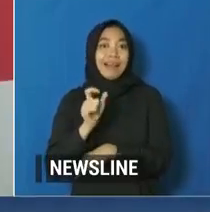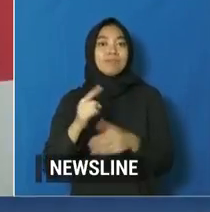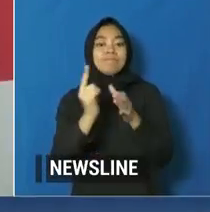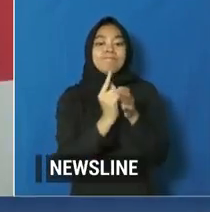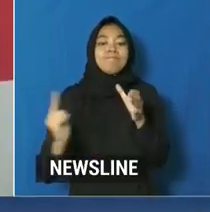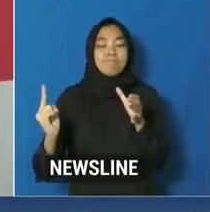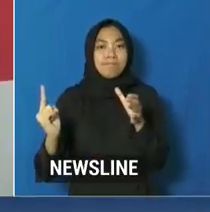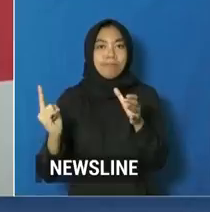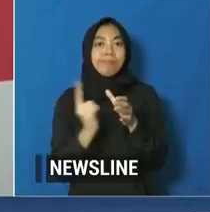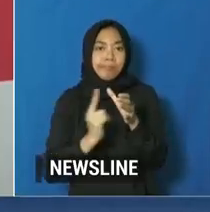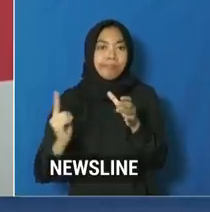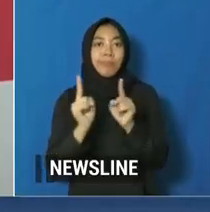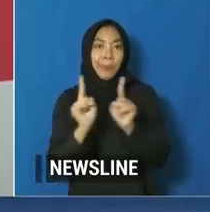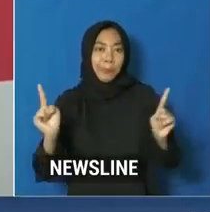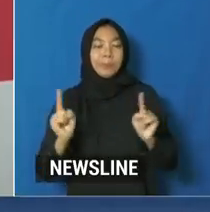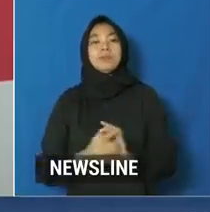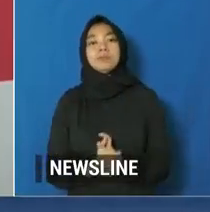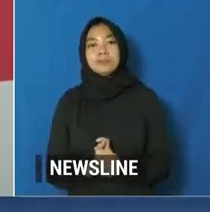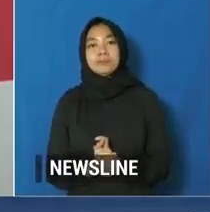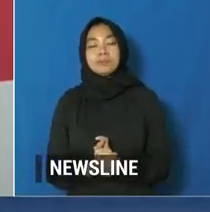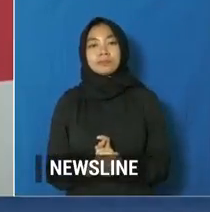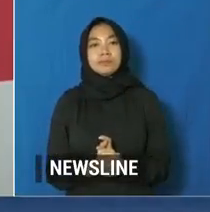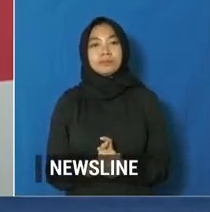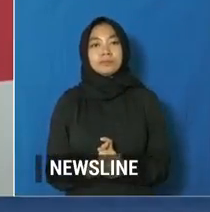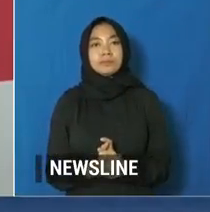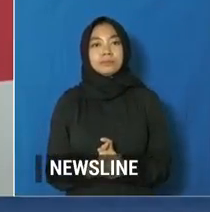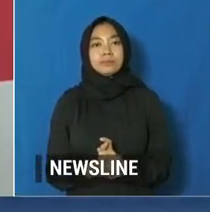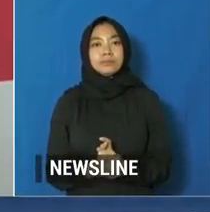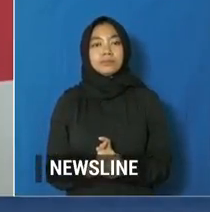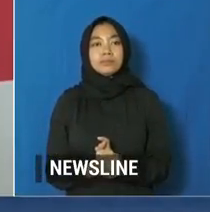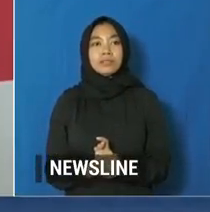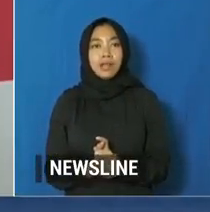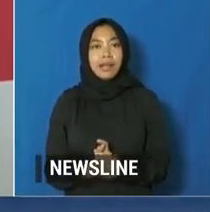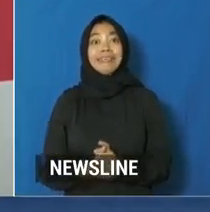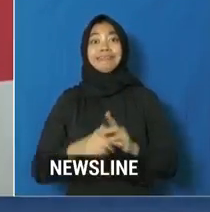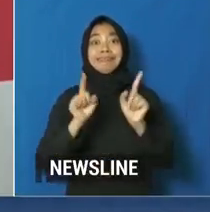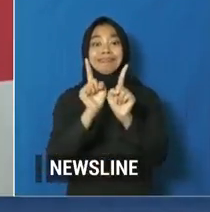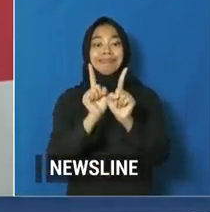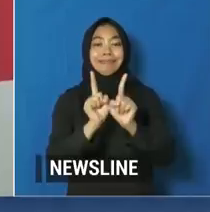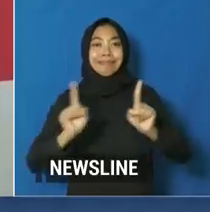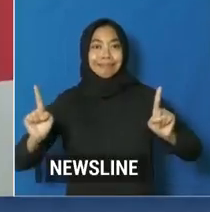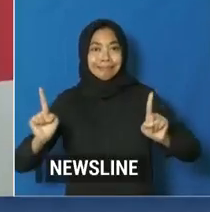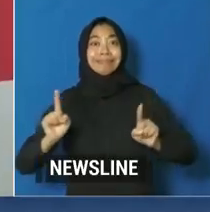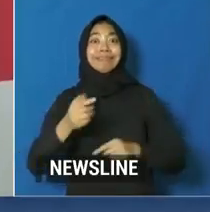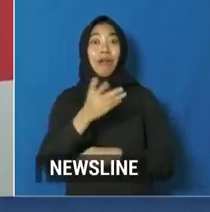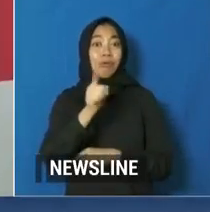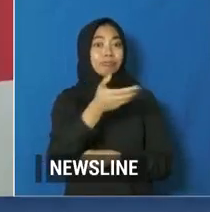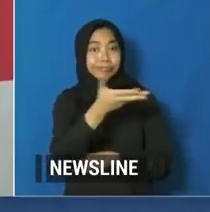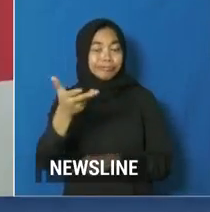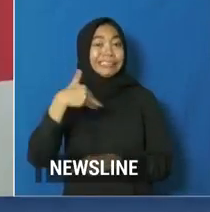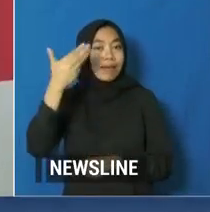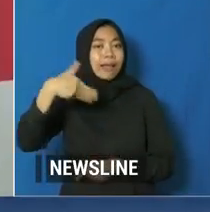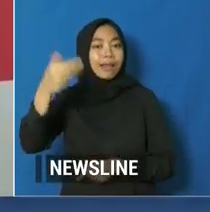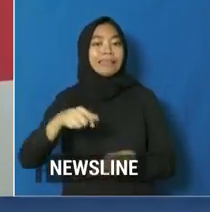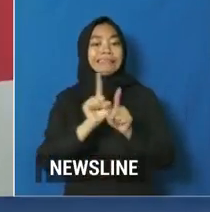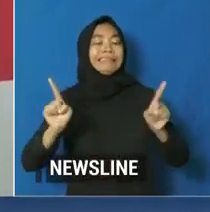mengurangi sebaran. Oleh karena itu, social distancing harus diimplementasikan dalam kehidupan sehari-hari,